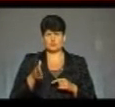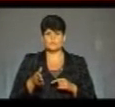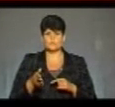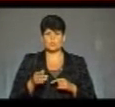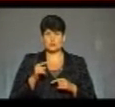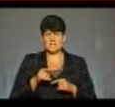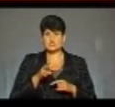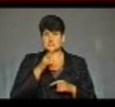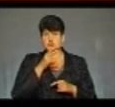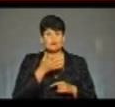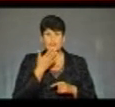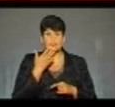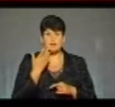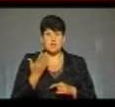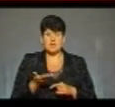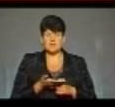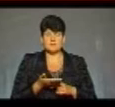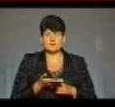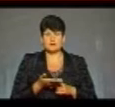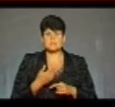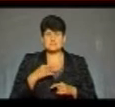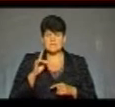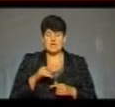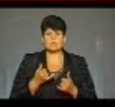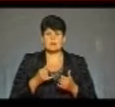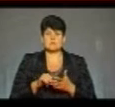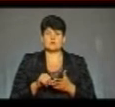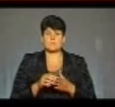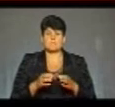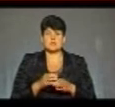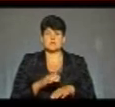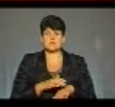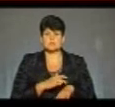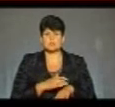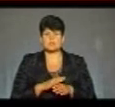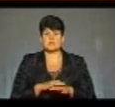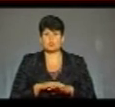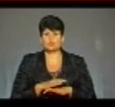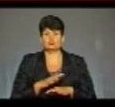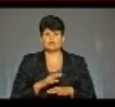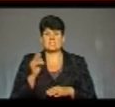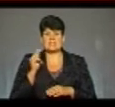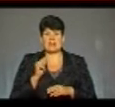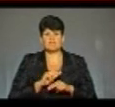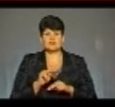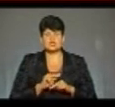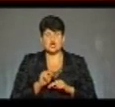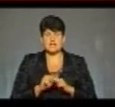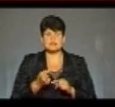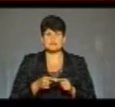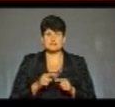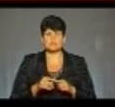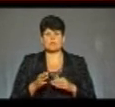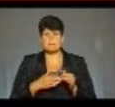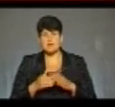в них часу немає. З іншої сторони, для ми знаємо, для представників партії «Слуги народу» проводилися навчання, тобто це було як і від теоретиків, так і